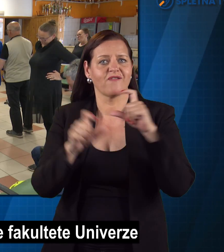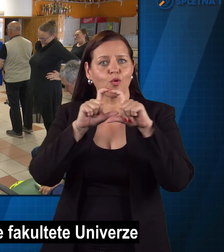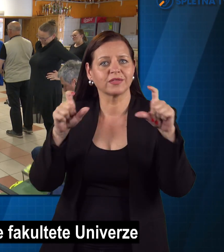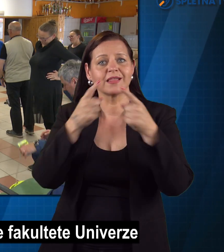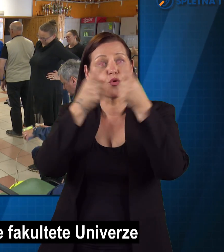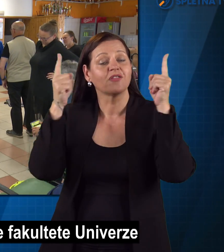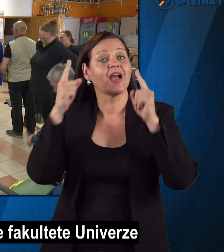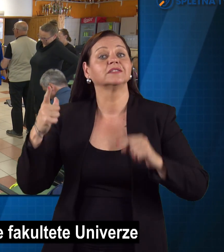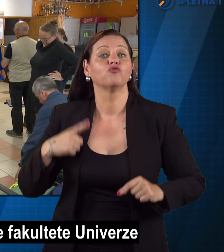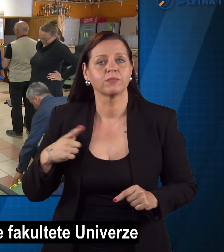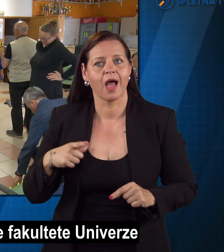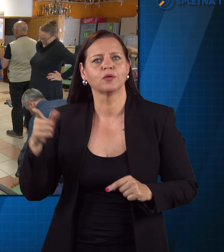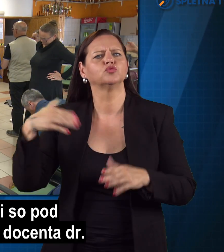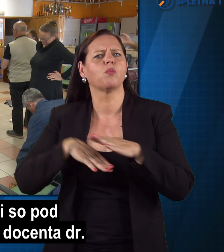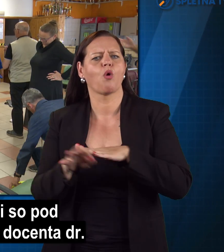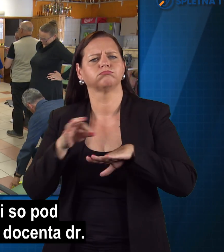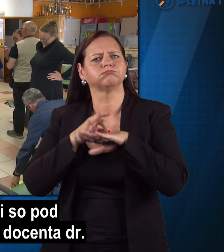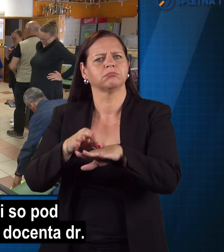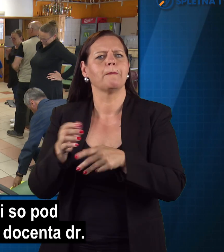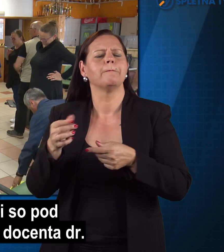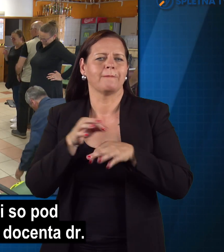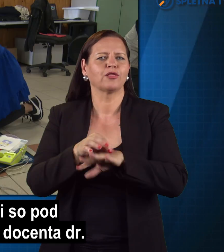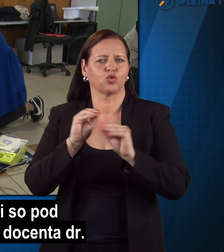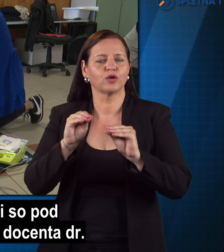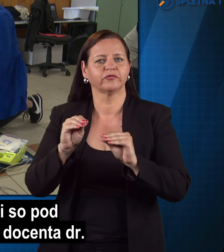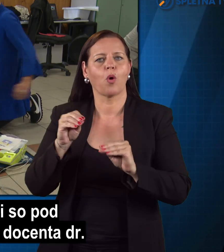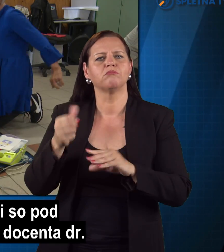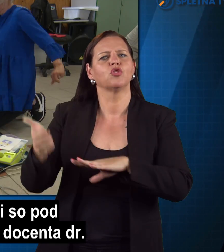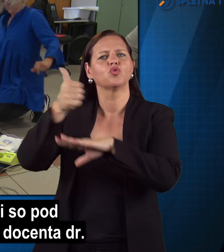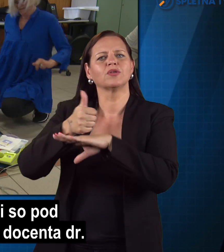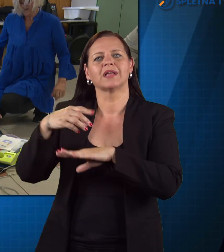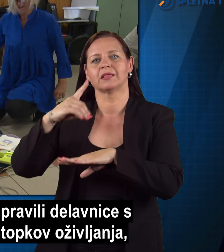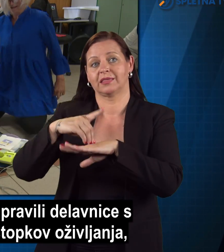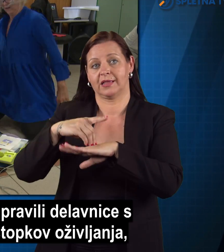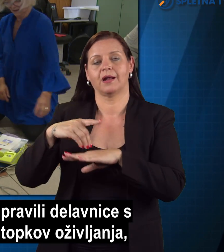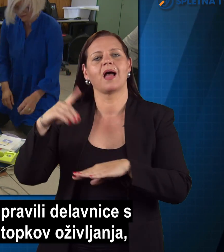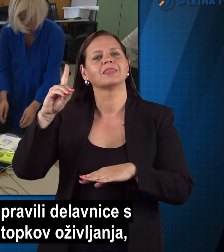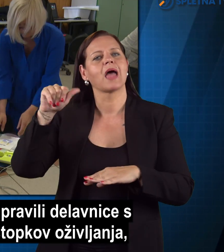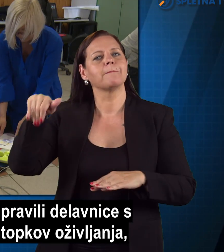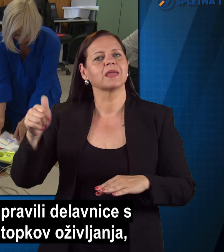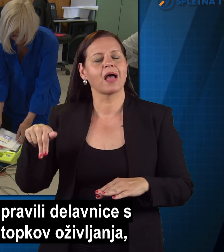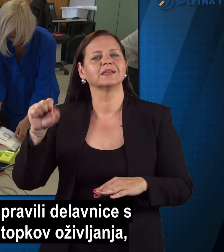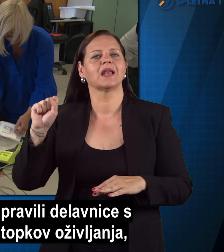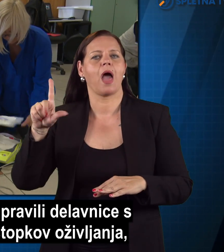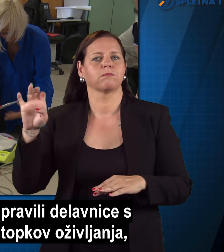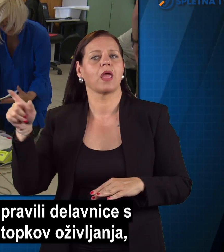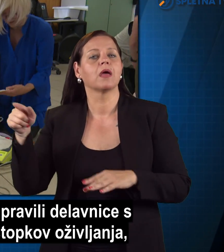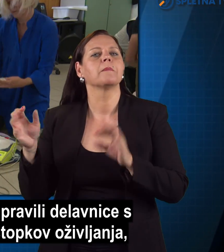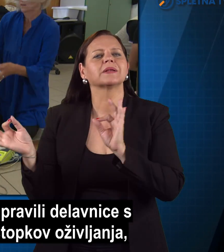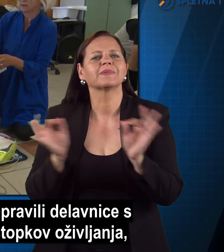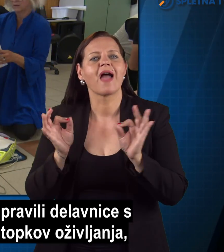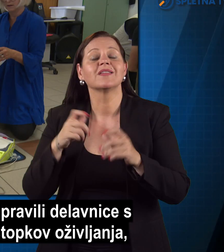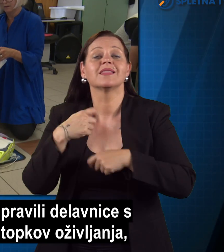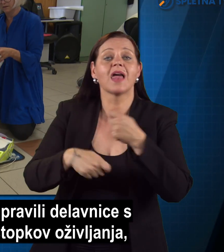Študenti Zdravstvene fakultete Univerze v Ljubljani so pod mentorstvom docenta dr. Damjana Slabeta pripravili delavnice